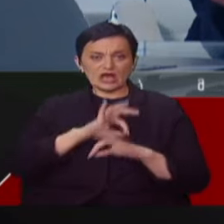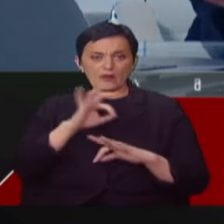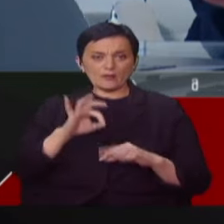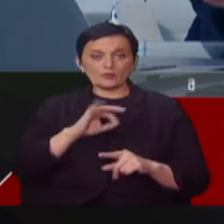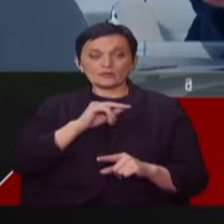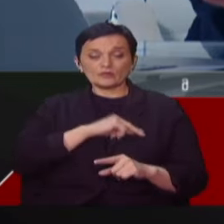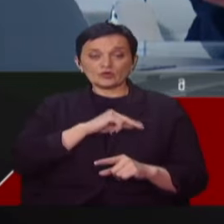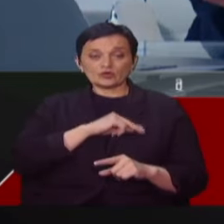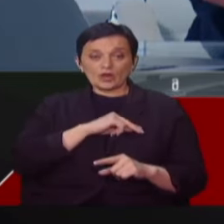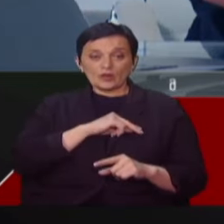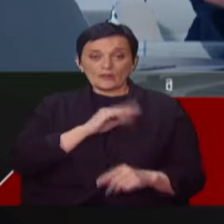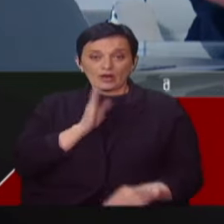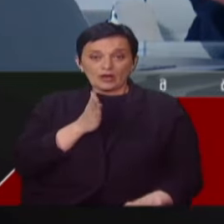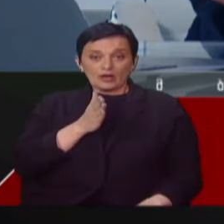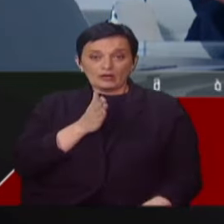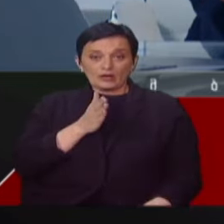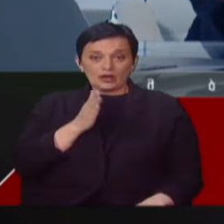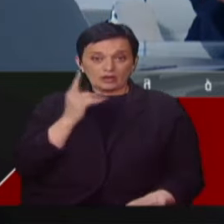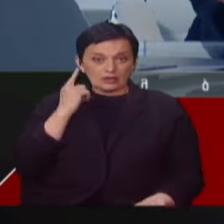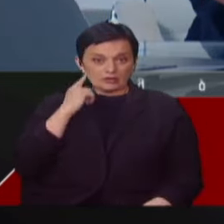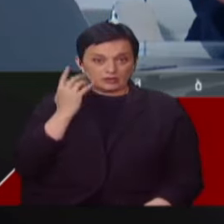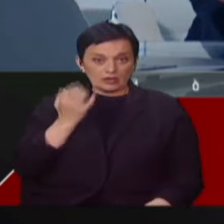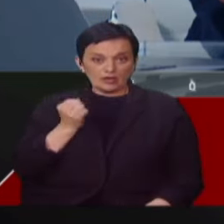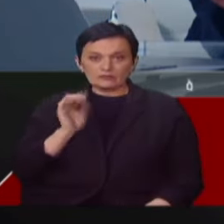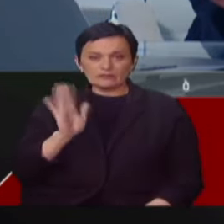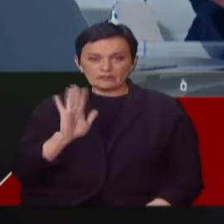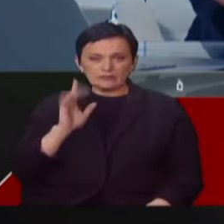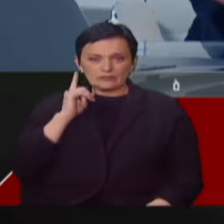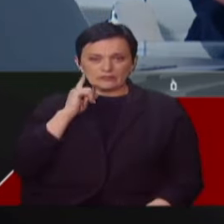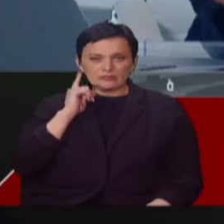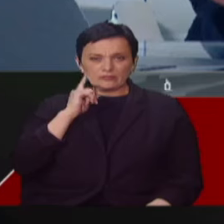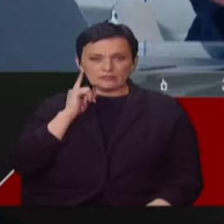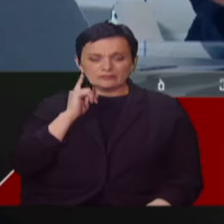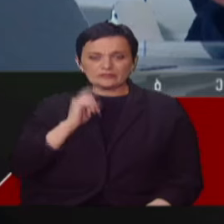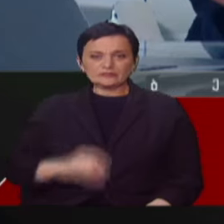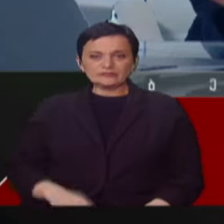მუშაობას. ვარ გაითიშა. არა, არა, ისმის თქვენი ხმა.